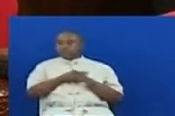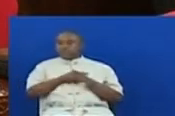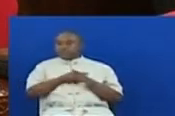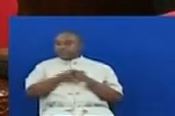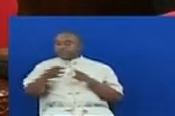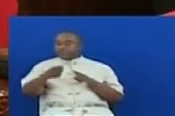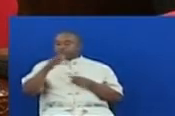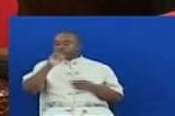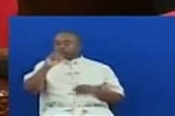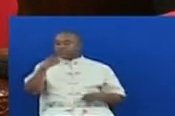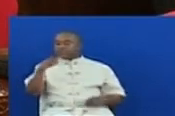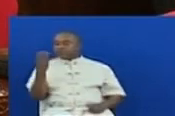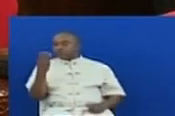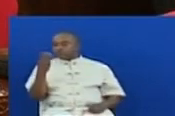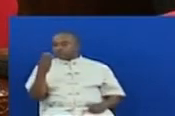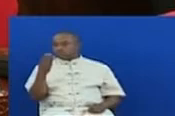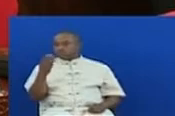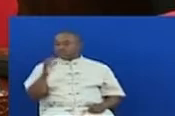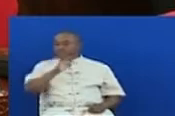milioni 103.